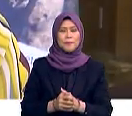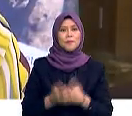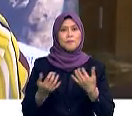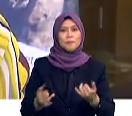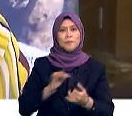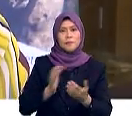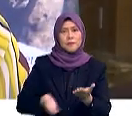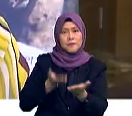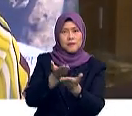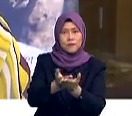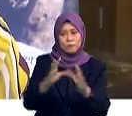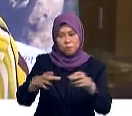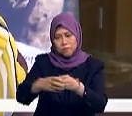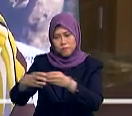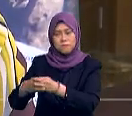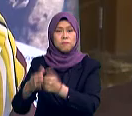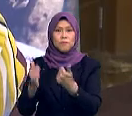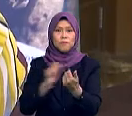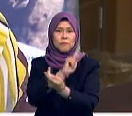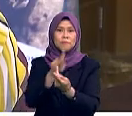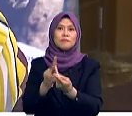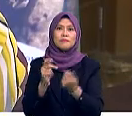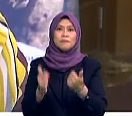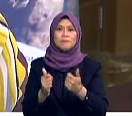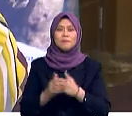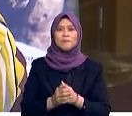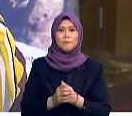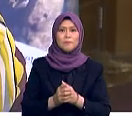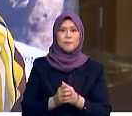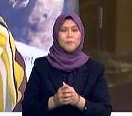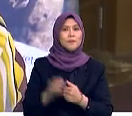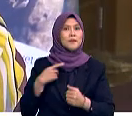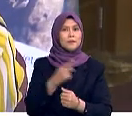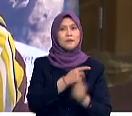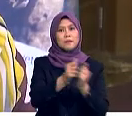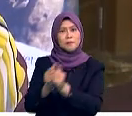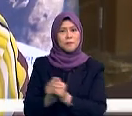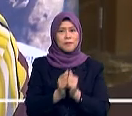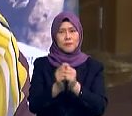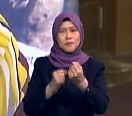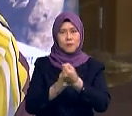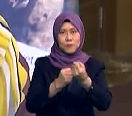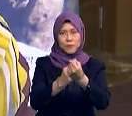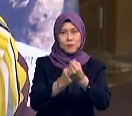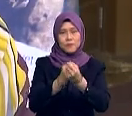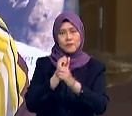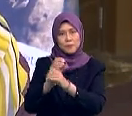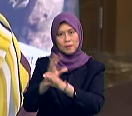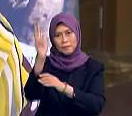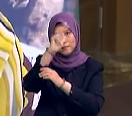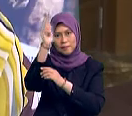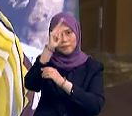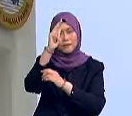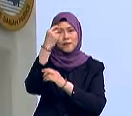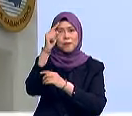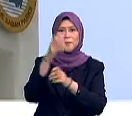pakej-pakej yang ditawar ini amat berpatutan dan apabila kita bersama-sama menyokong usaha kerajaan ini,